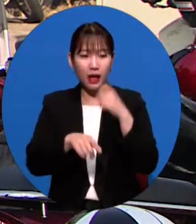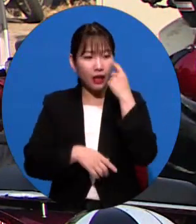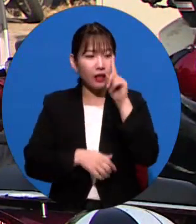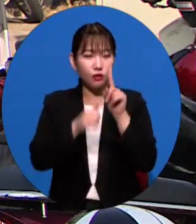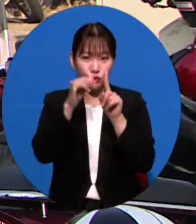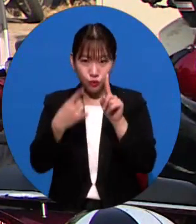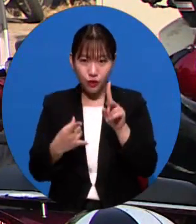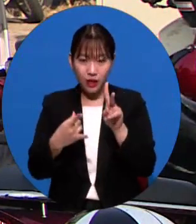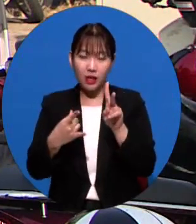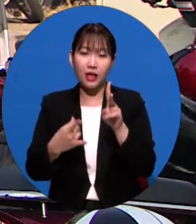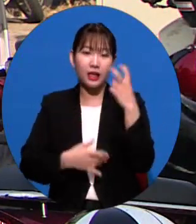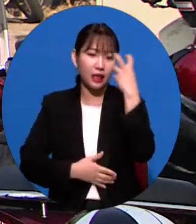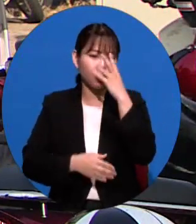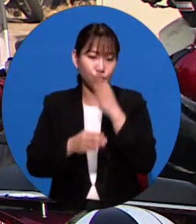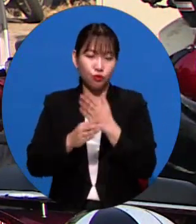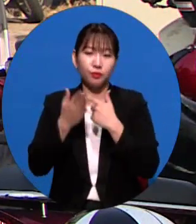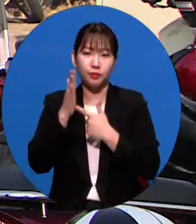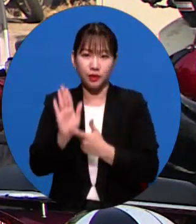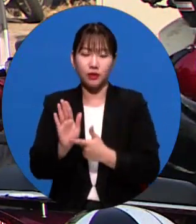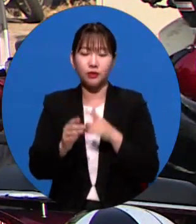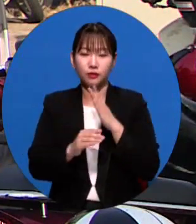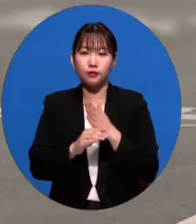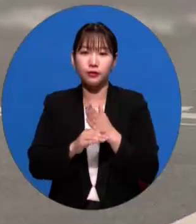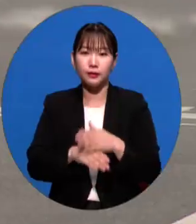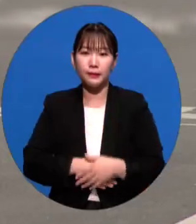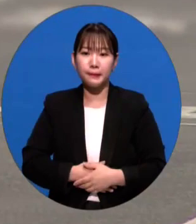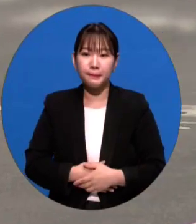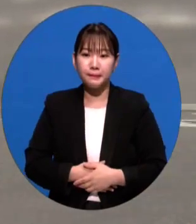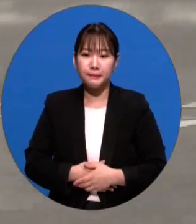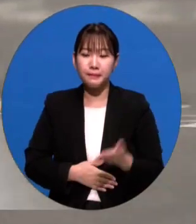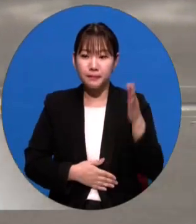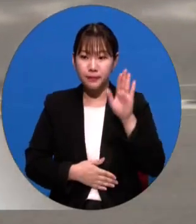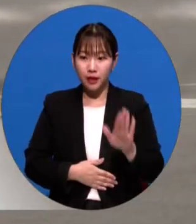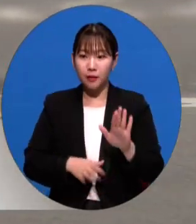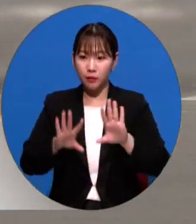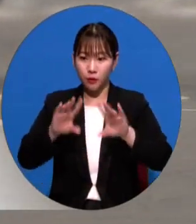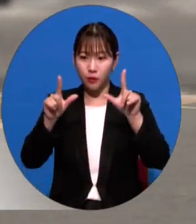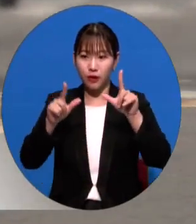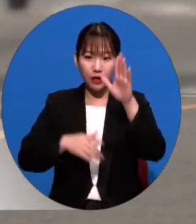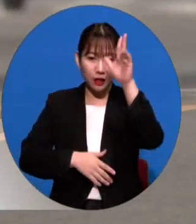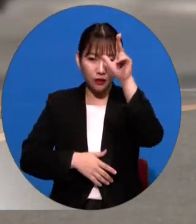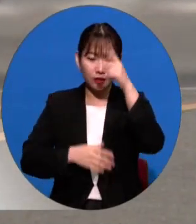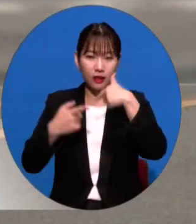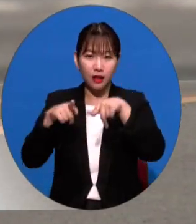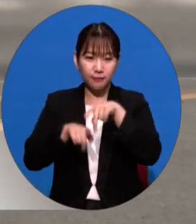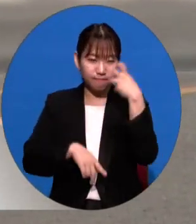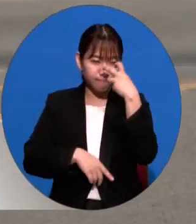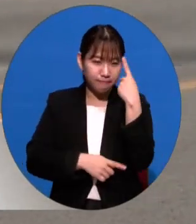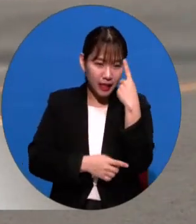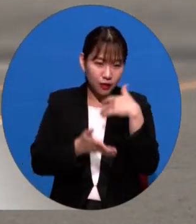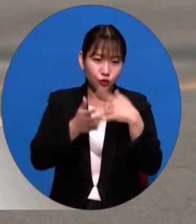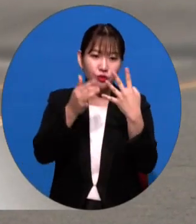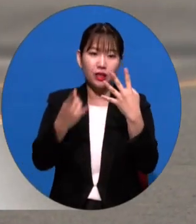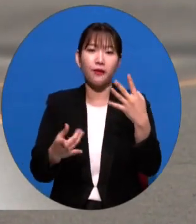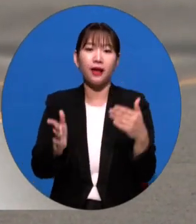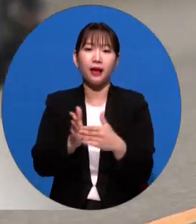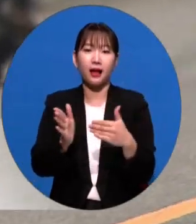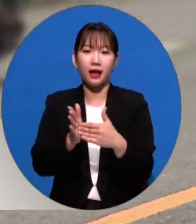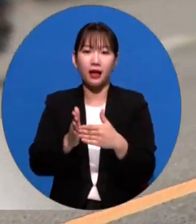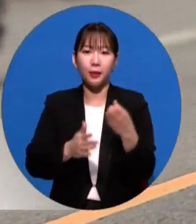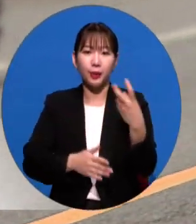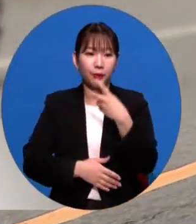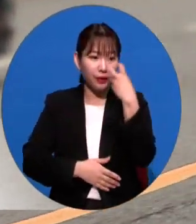두 번씩 단속을 하고 있다고 말하고 있습니다. 하지만 올 들어 경찰과 합동 단속은 네 차례뿐.